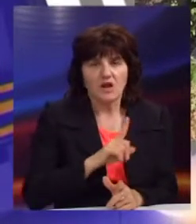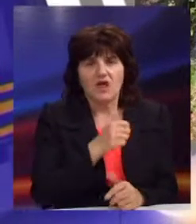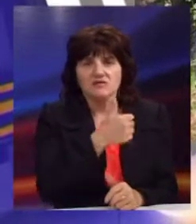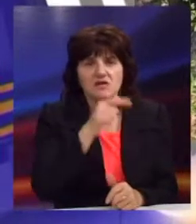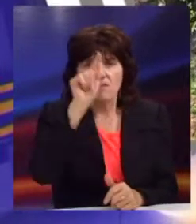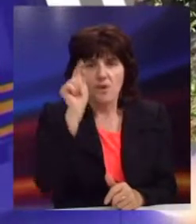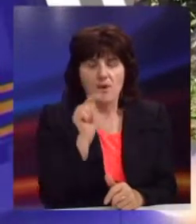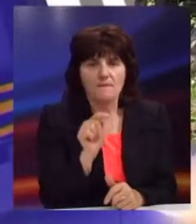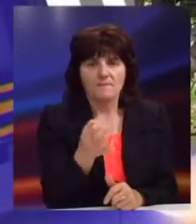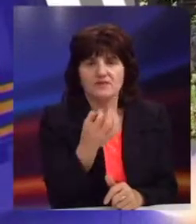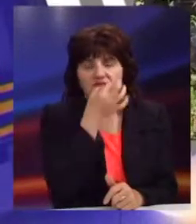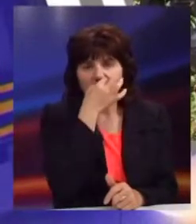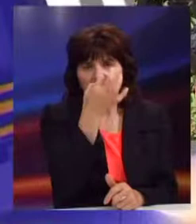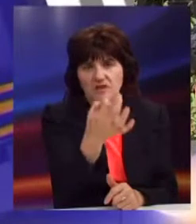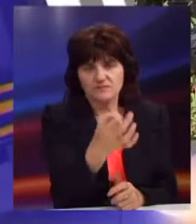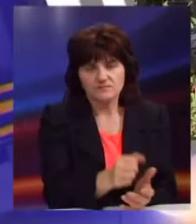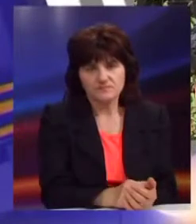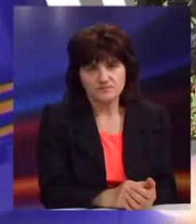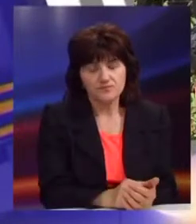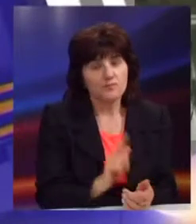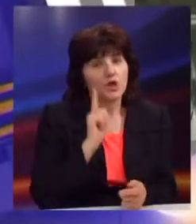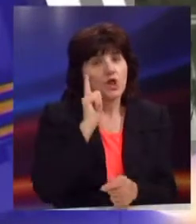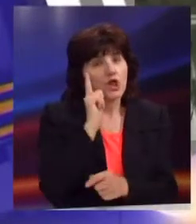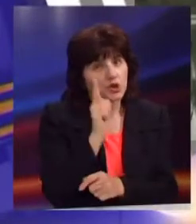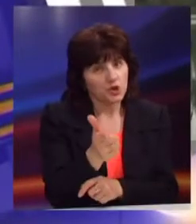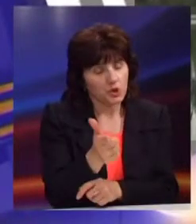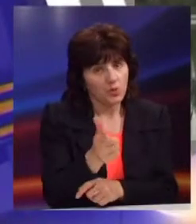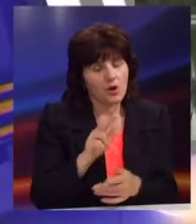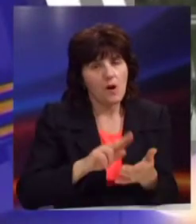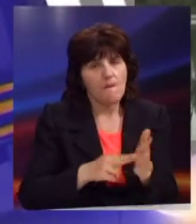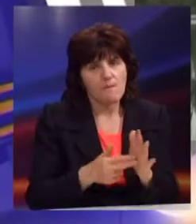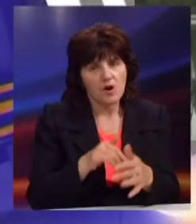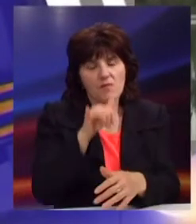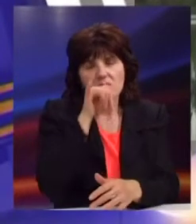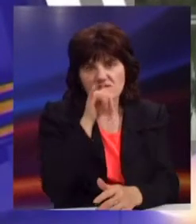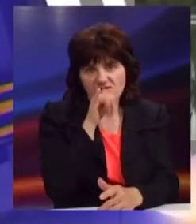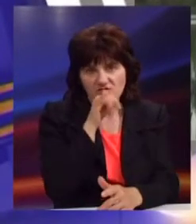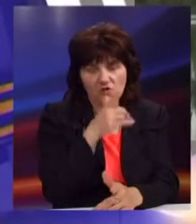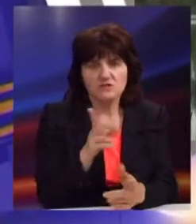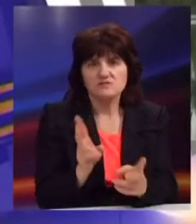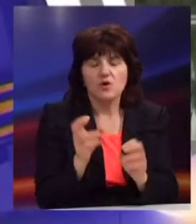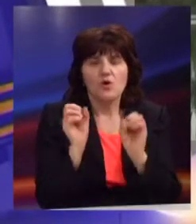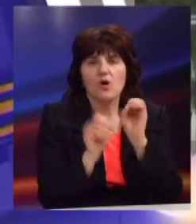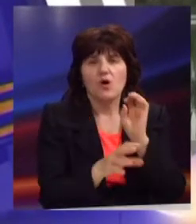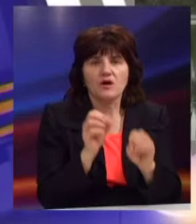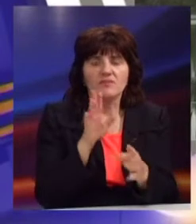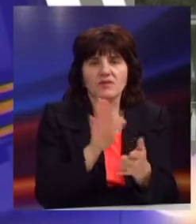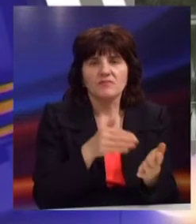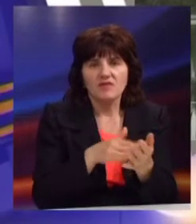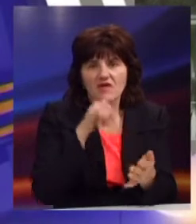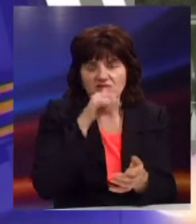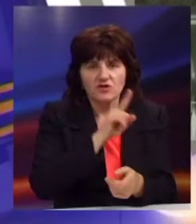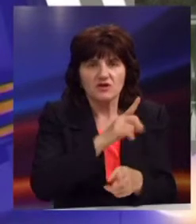ponašanja, a ne samo pitanje brige o prirodi. Drugi veliki problem u Vojvodini je upravljanje vodama. Otpadne vode se